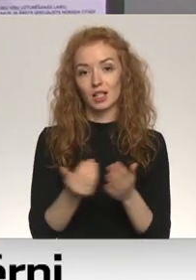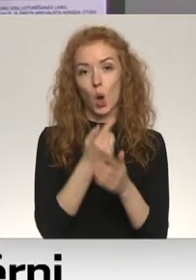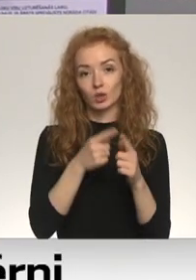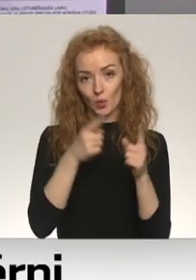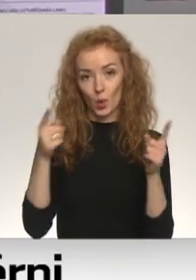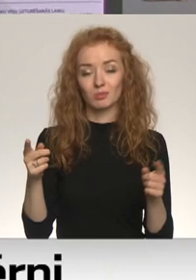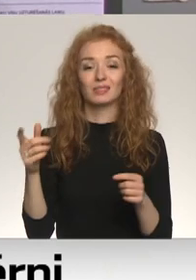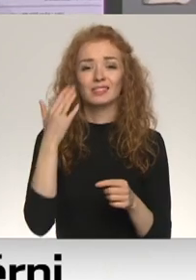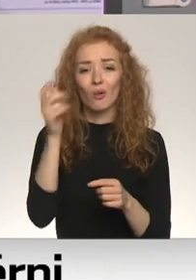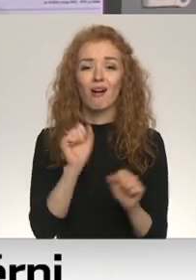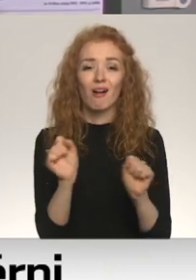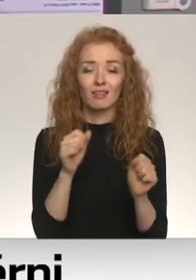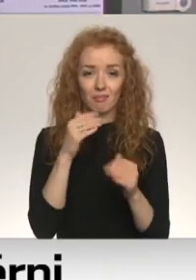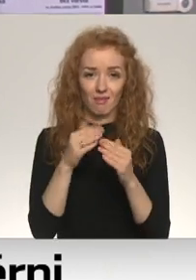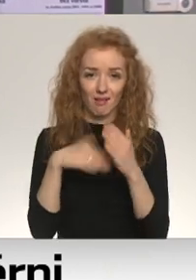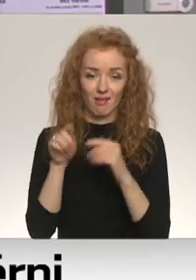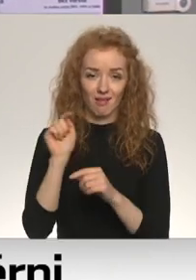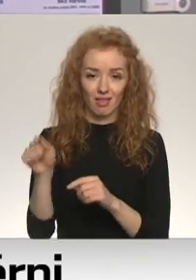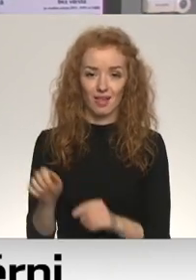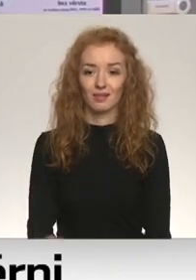ka drīz brauksim mājās.